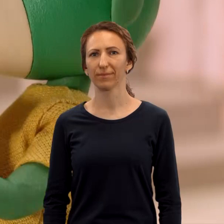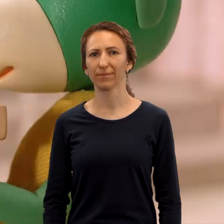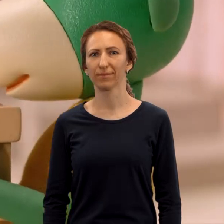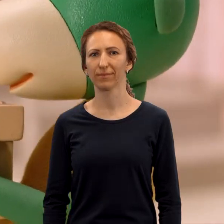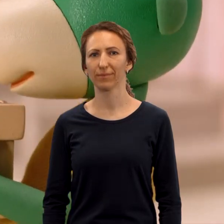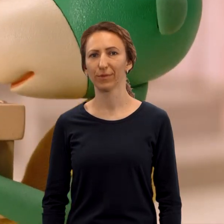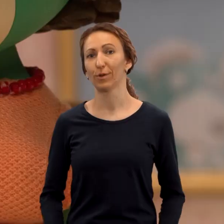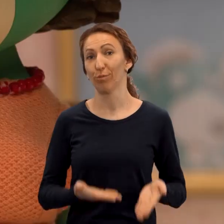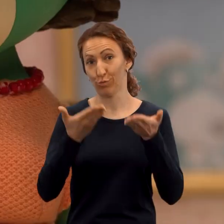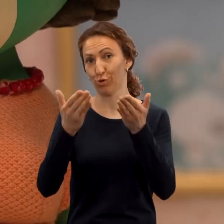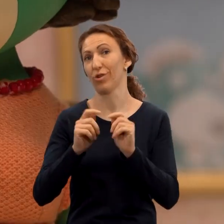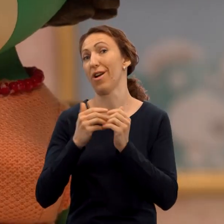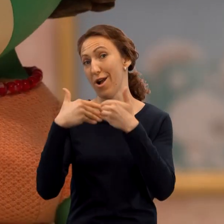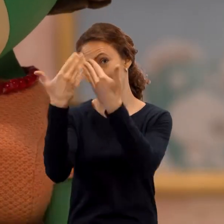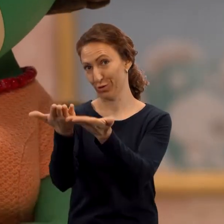To dla ciebie.